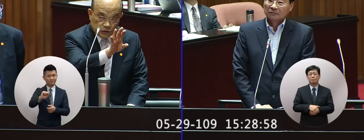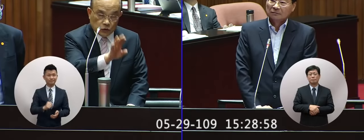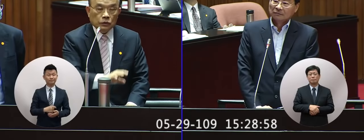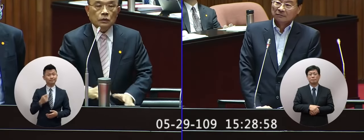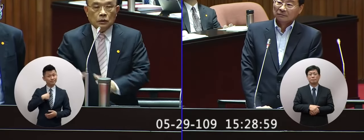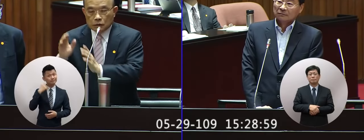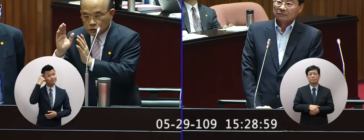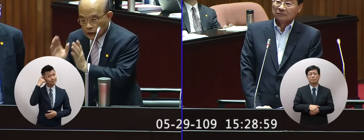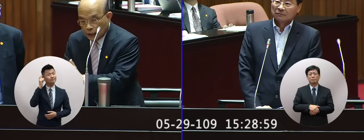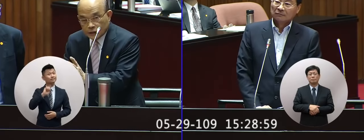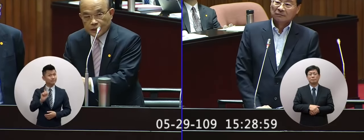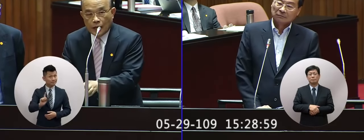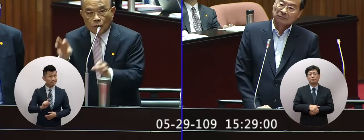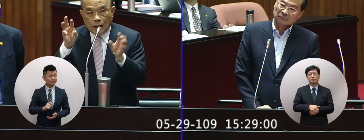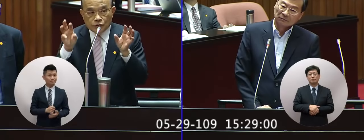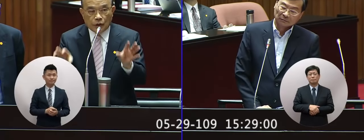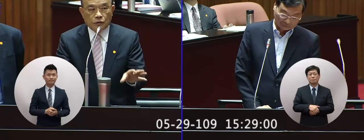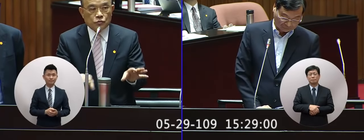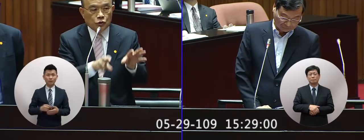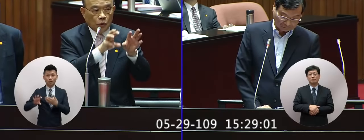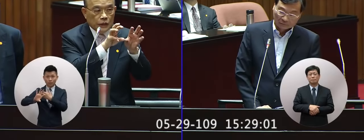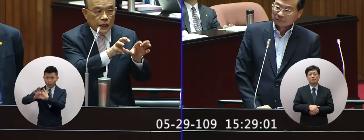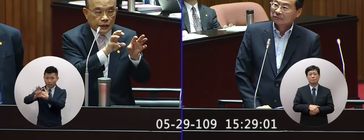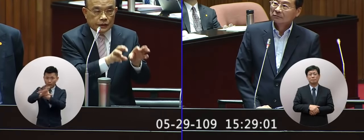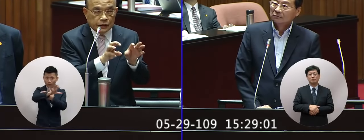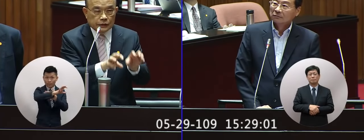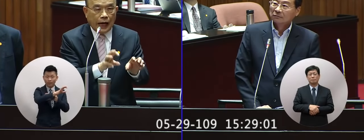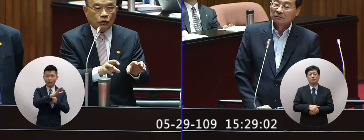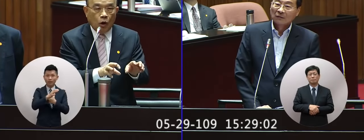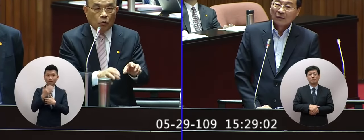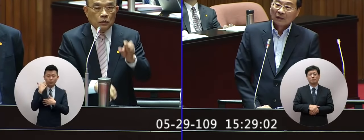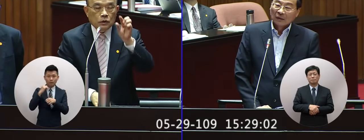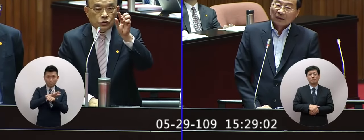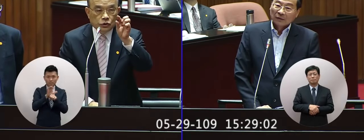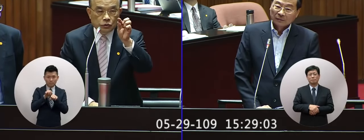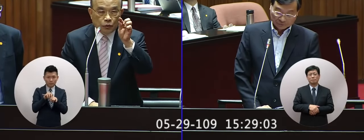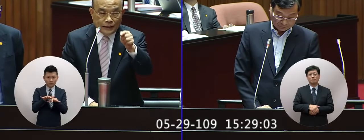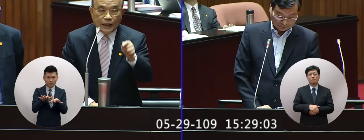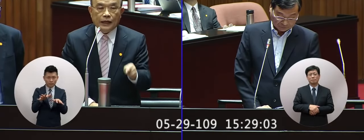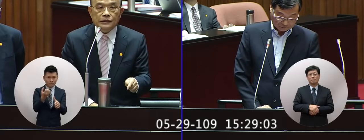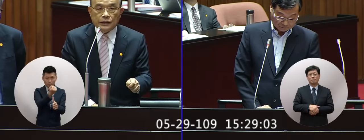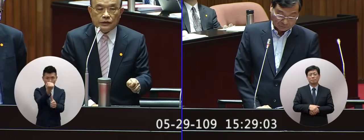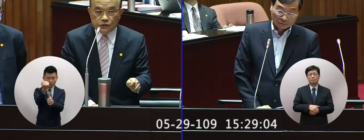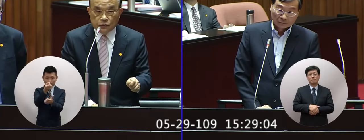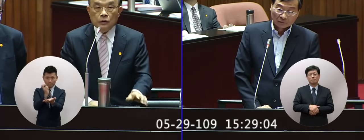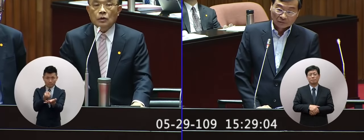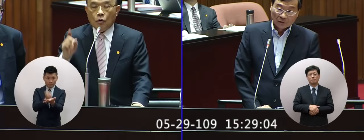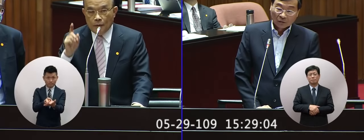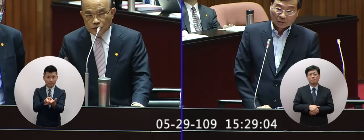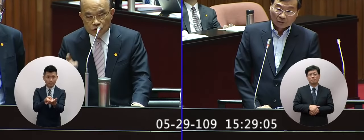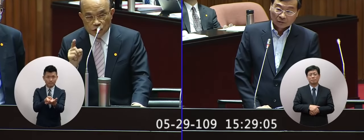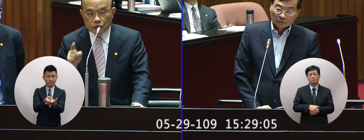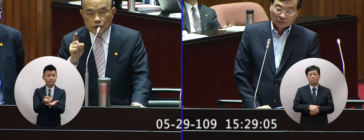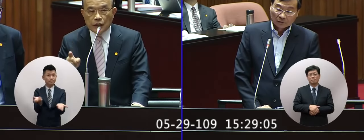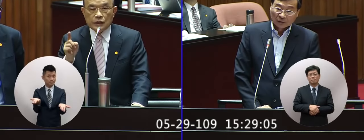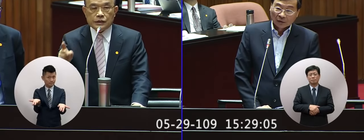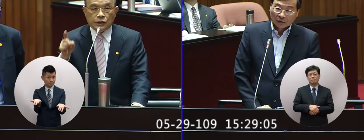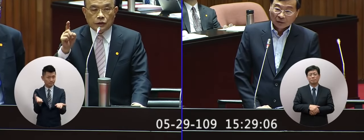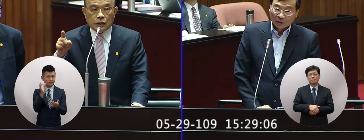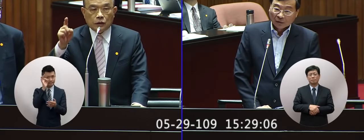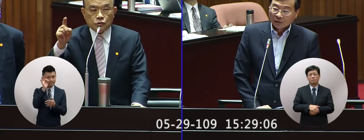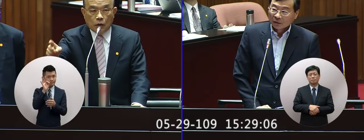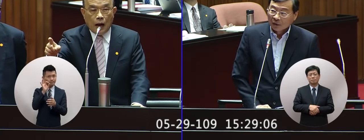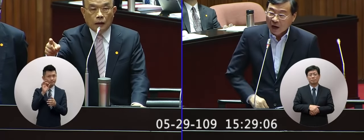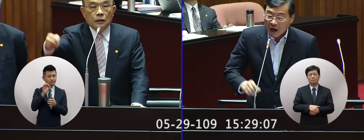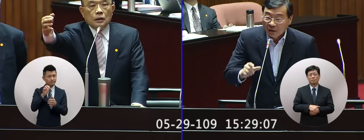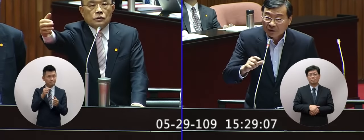的意思是，这一些完全就疫情掌控是非常严谨的事。我们视疫